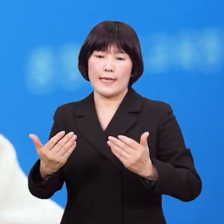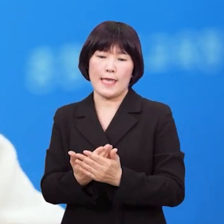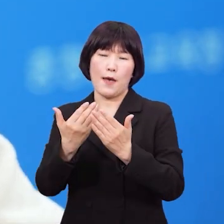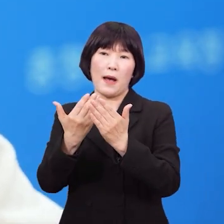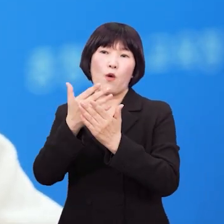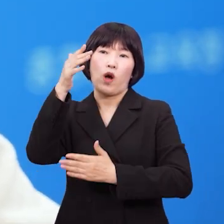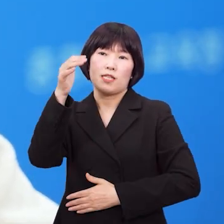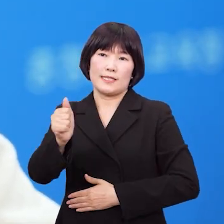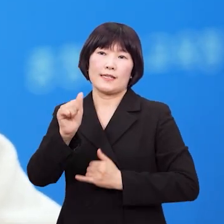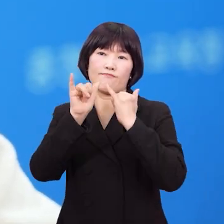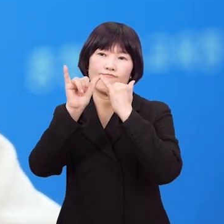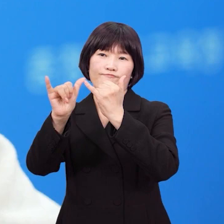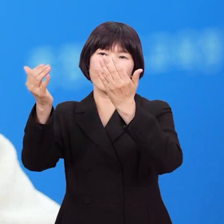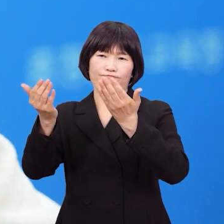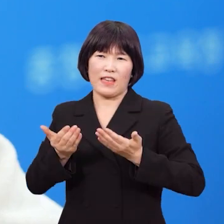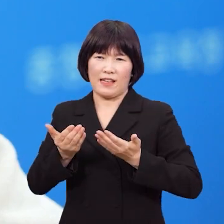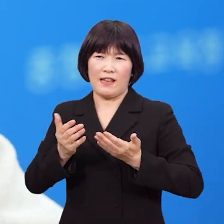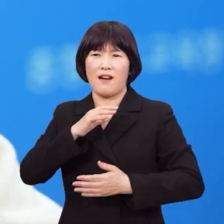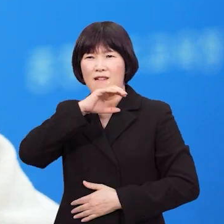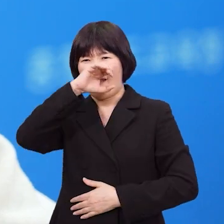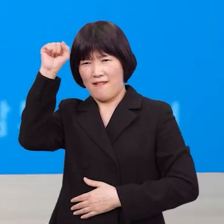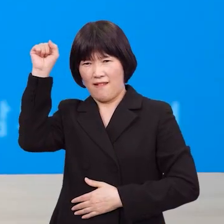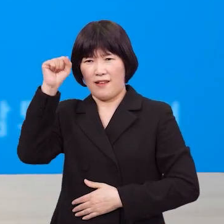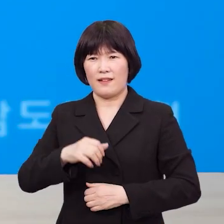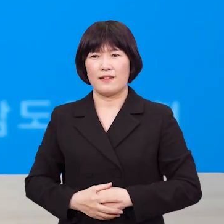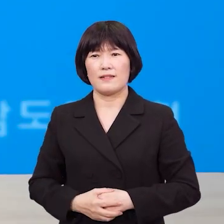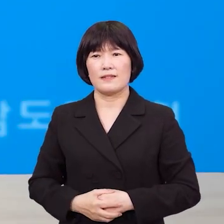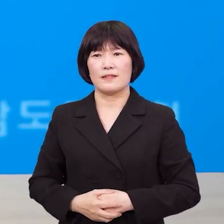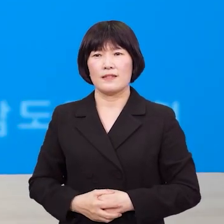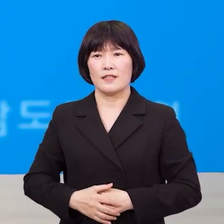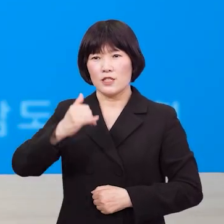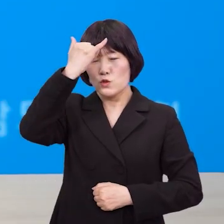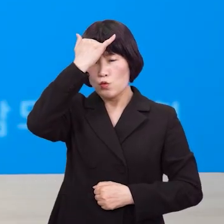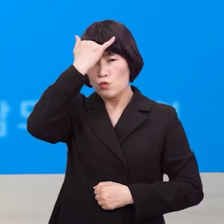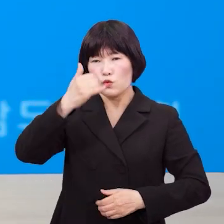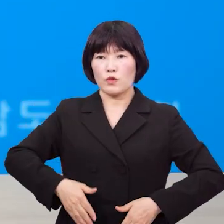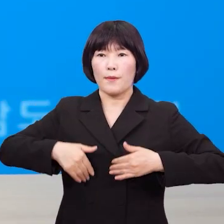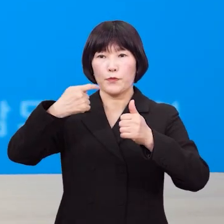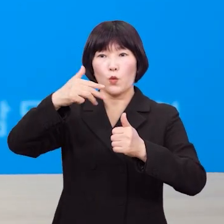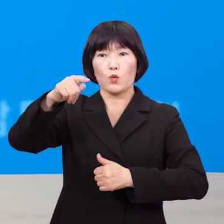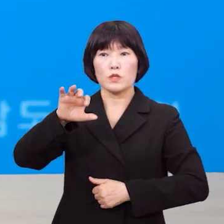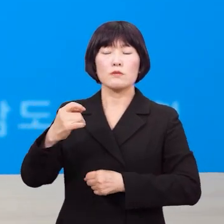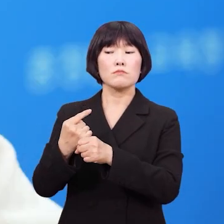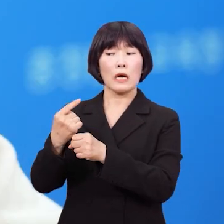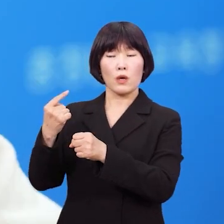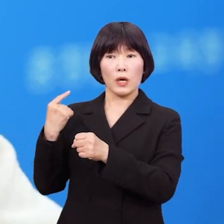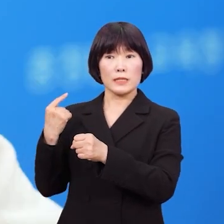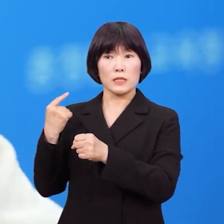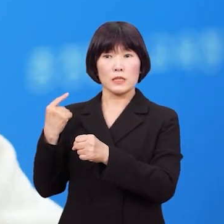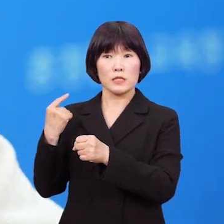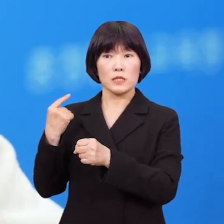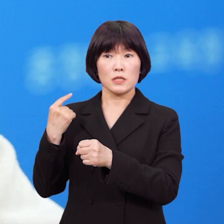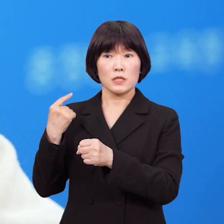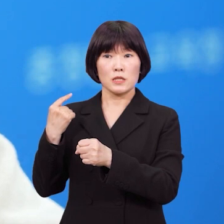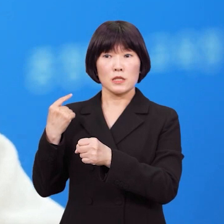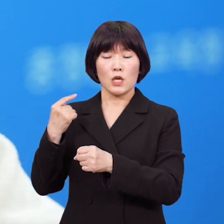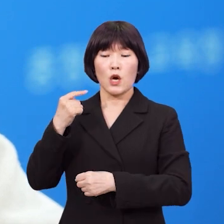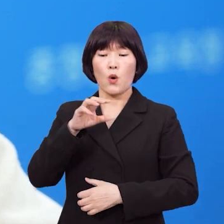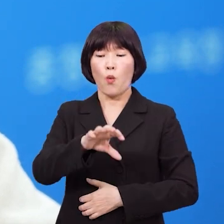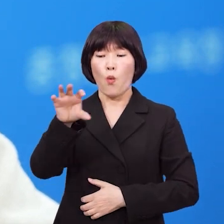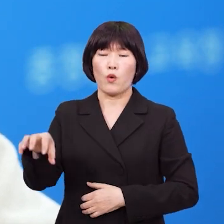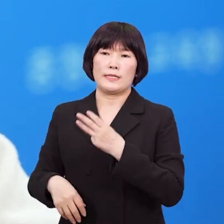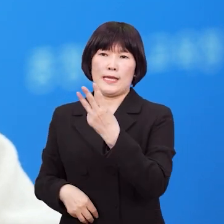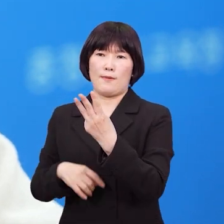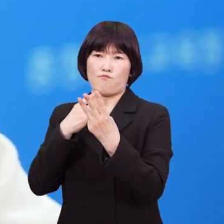한국장애인개발원장상을 수여상하는 쾌거를 이루었습니다. 충남교육청은 작년까지는 3개 주행기관이었는데요.